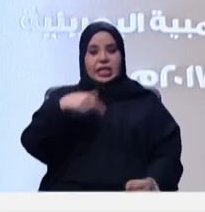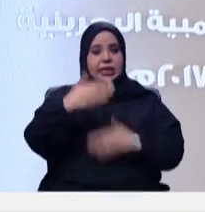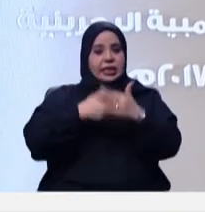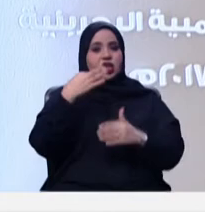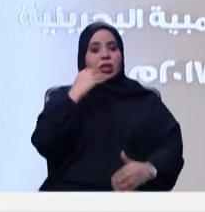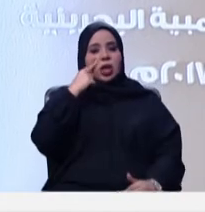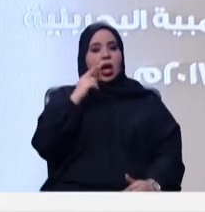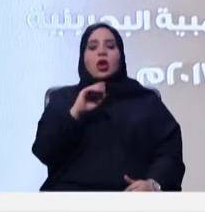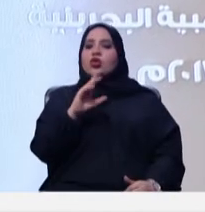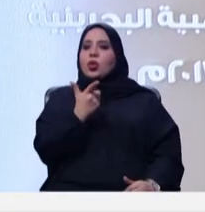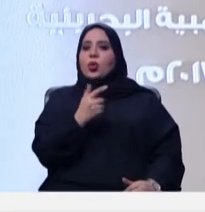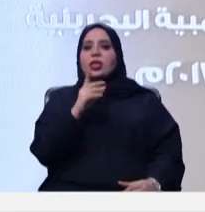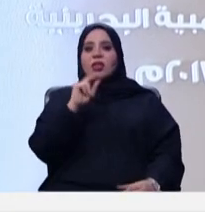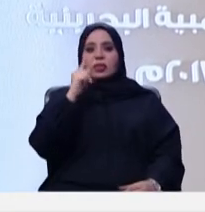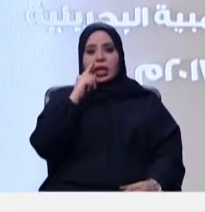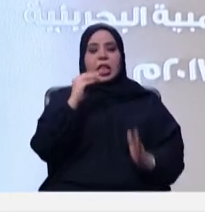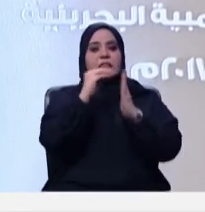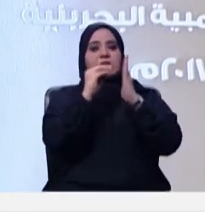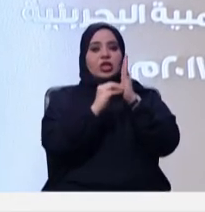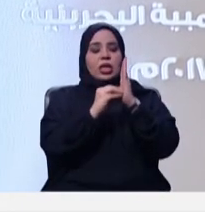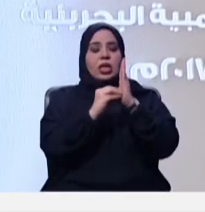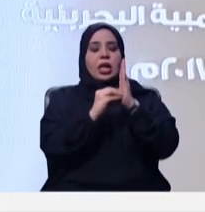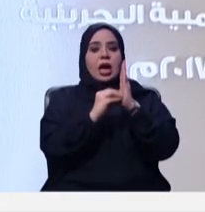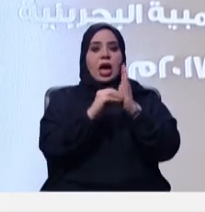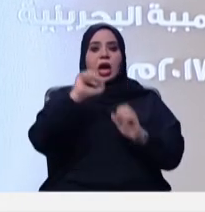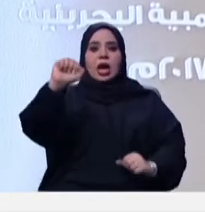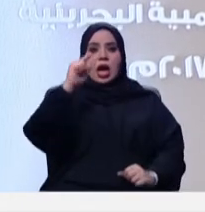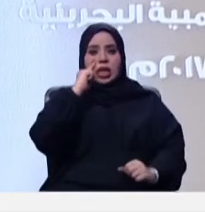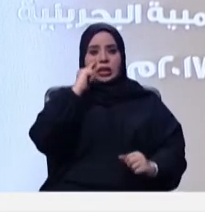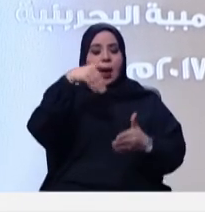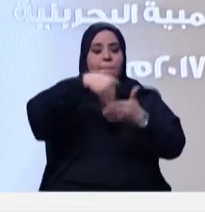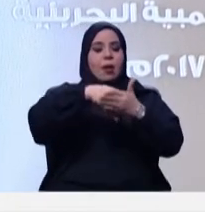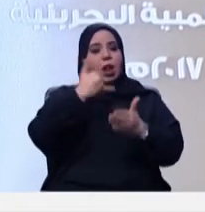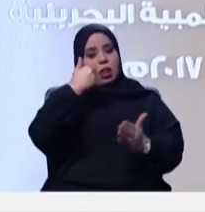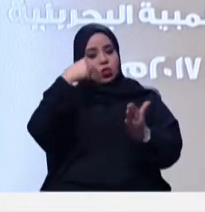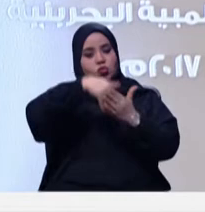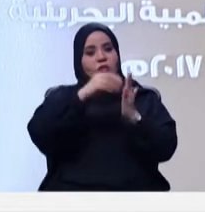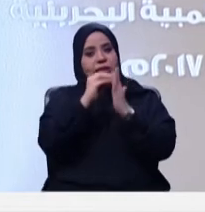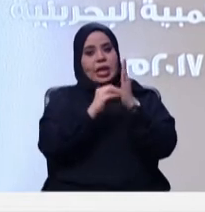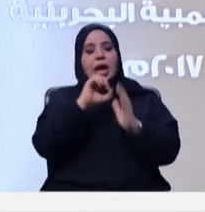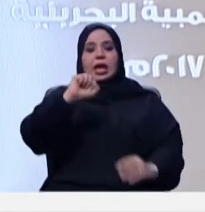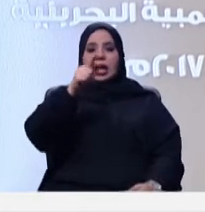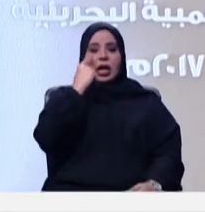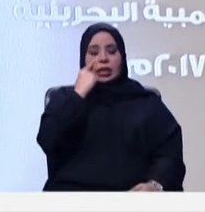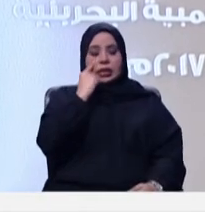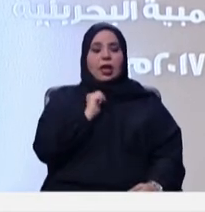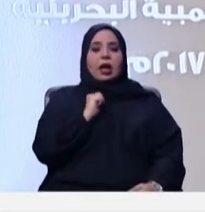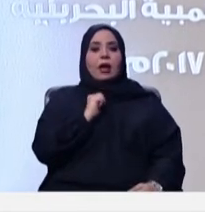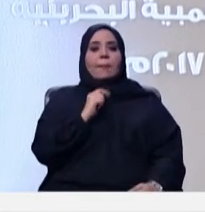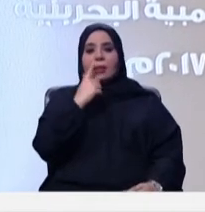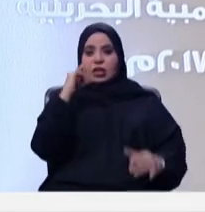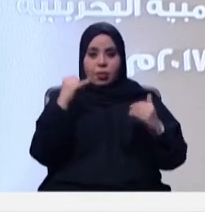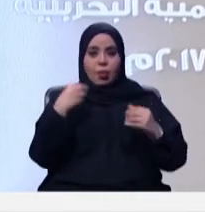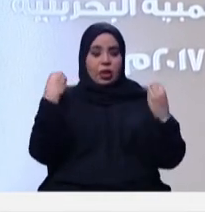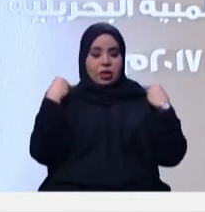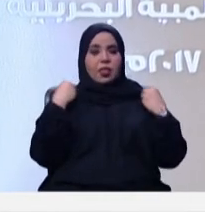حركة جديدة اللي هو التسجيل عبر الابليكيشن اللي تابع لوزارة شؤون شباب الرياضة اللي هو الاي شباب،